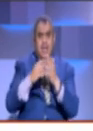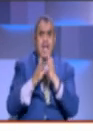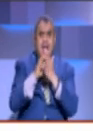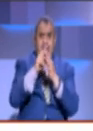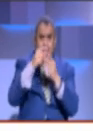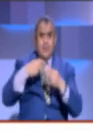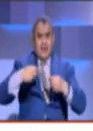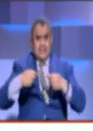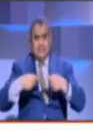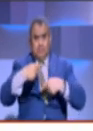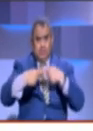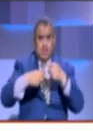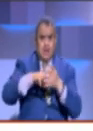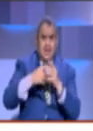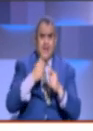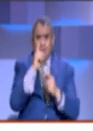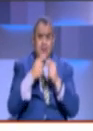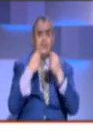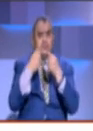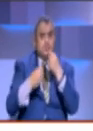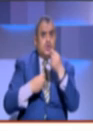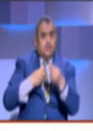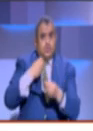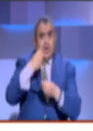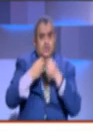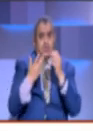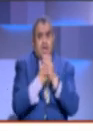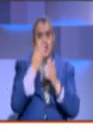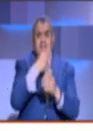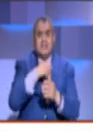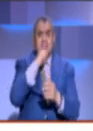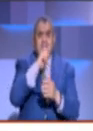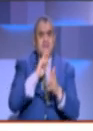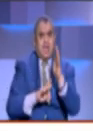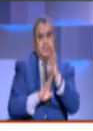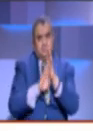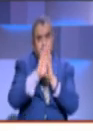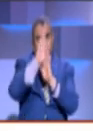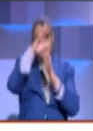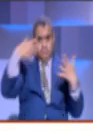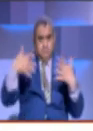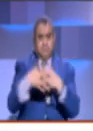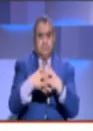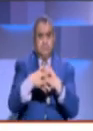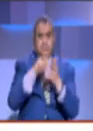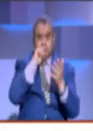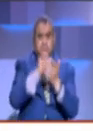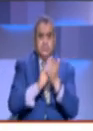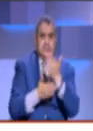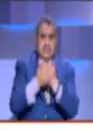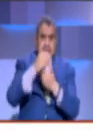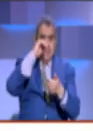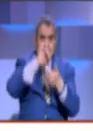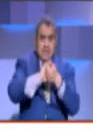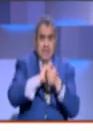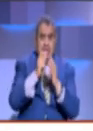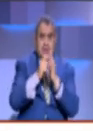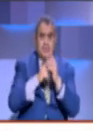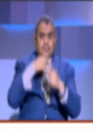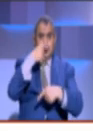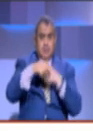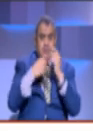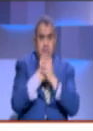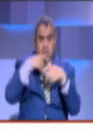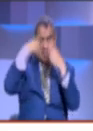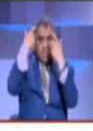أن دائما قوة الدولة بتأتي على حساب إضعاف المجتمع، لكن النموذج الجديد يحتاج إلى أنه الدولة